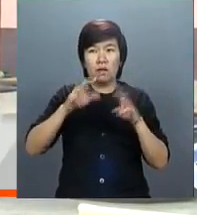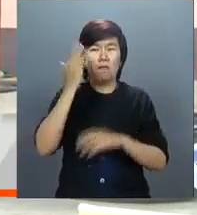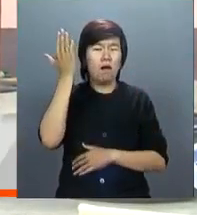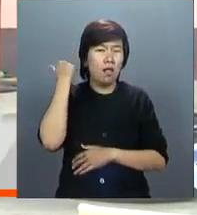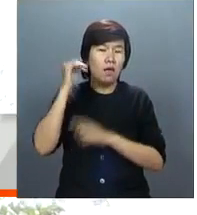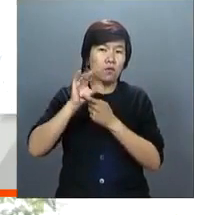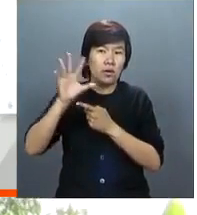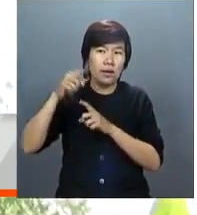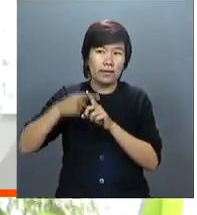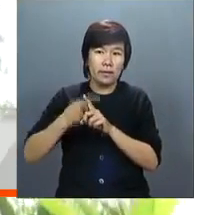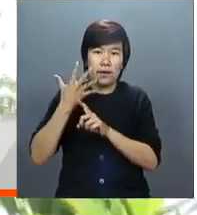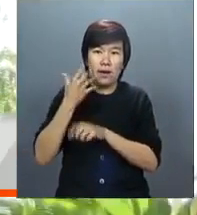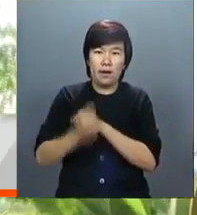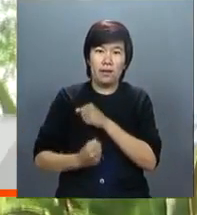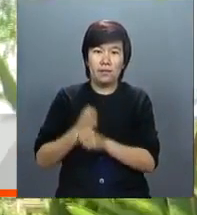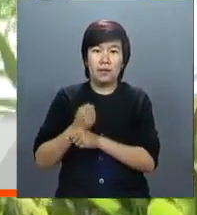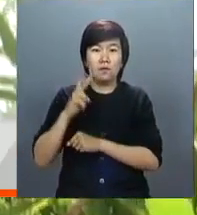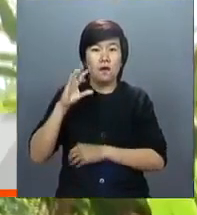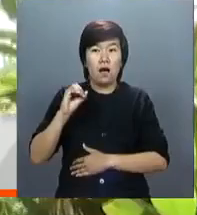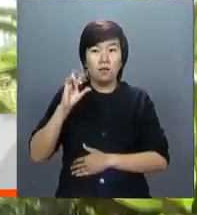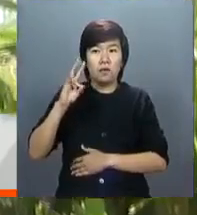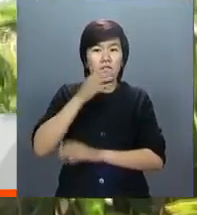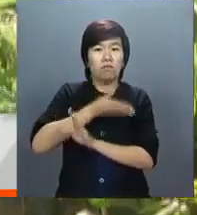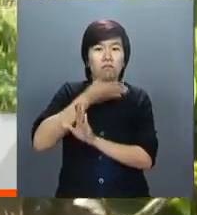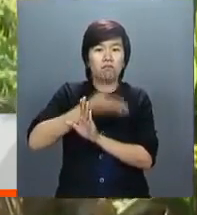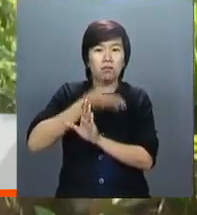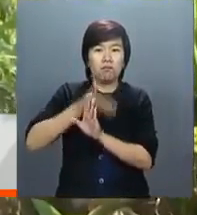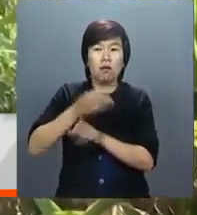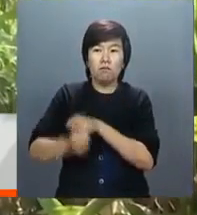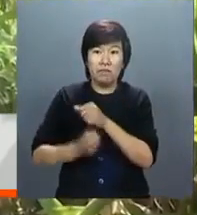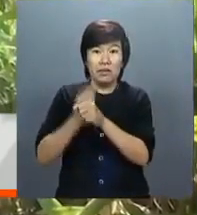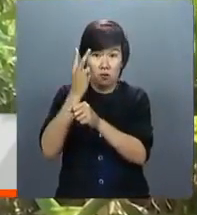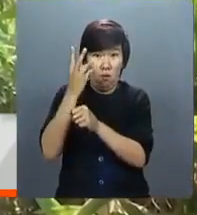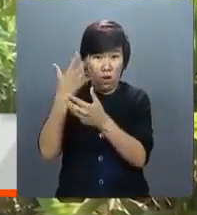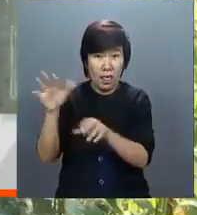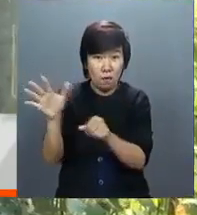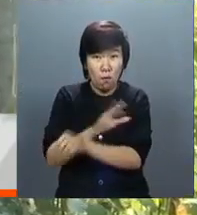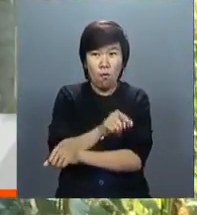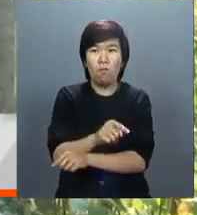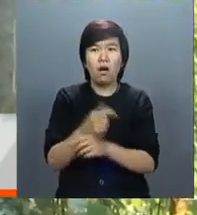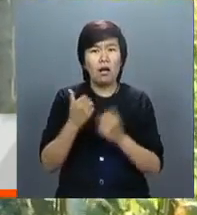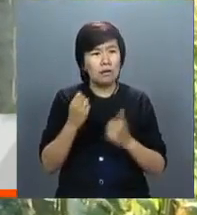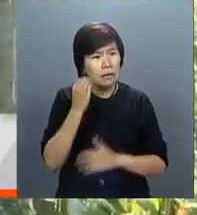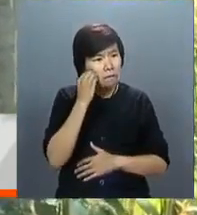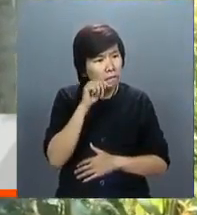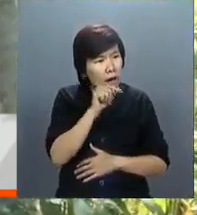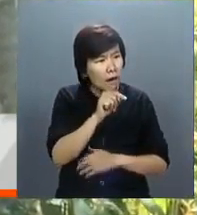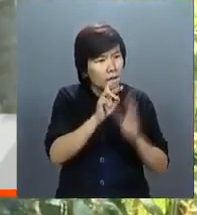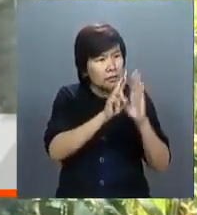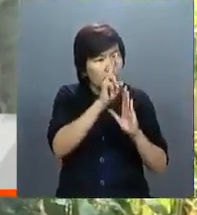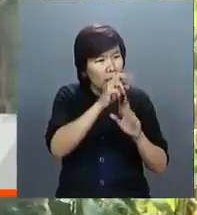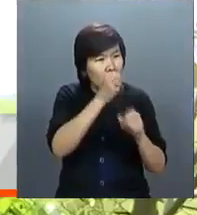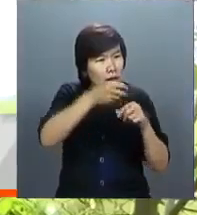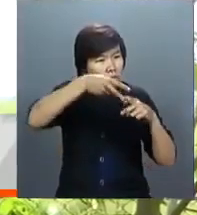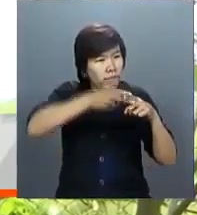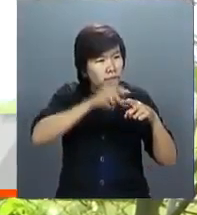2557จะผ่านมานานถึง2ปีแล้วแต่บ้านของชาวบ้านในอำเภอแม่ลาวจังหวัดเชียงรายบางส่วนยังคงซ่อมแซมไม่แล้วเสร็